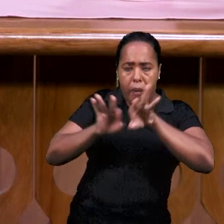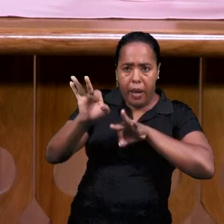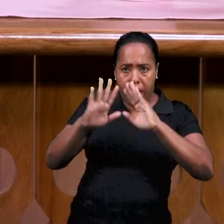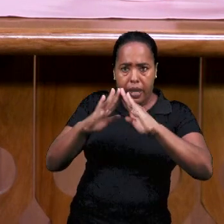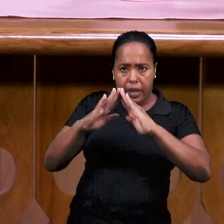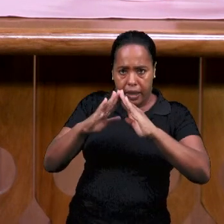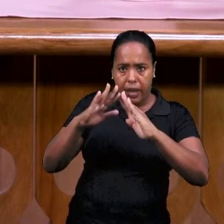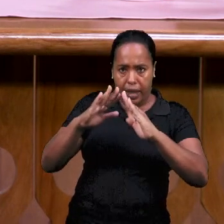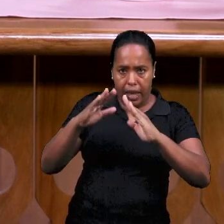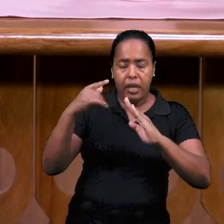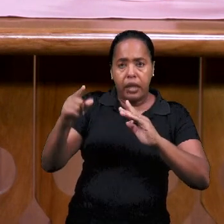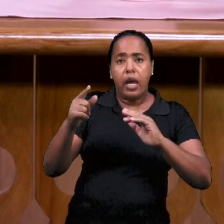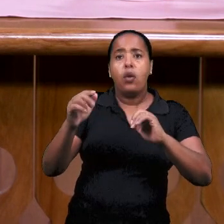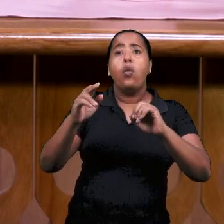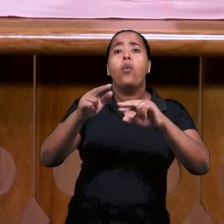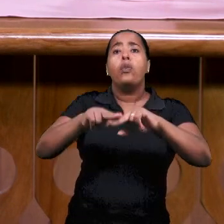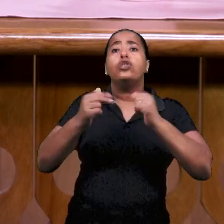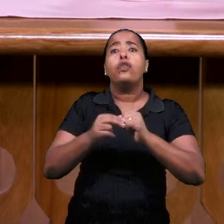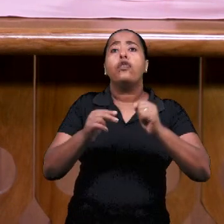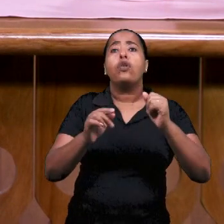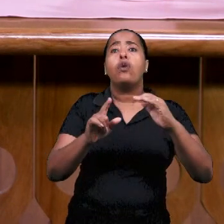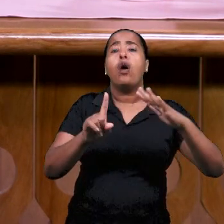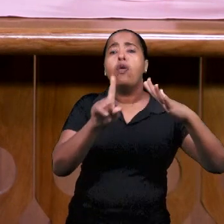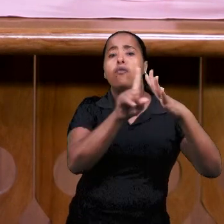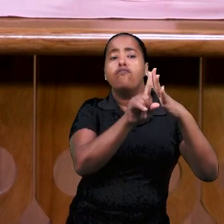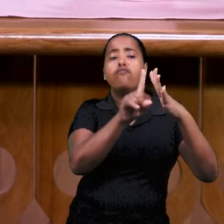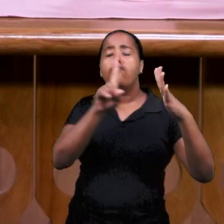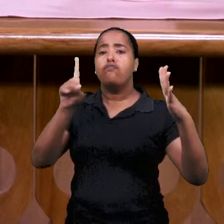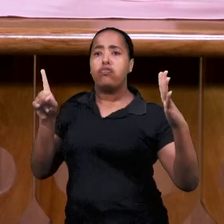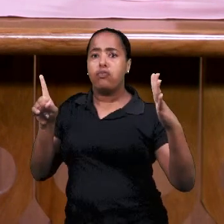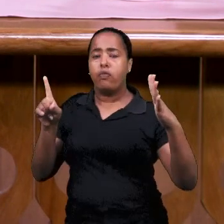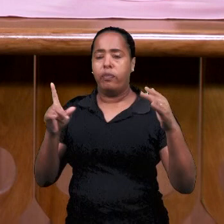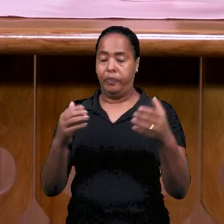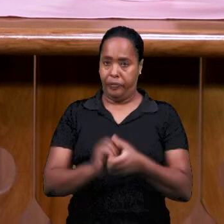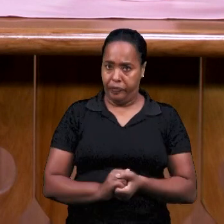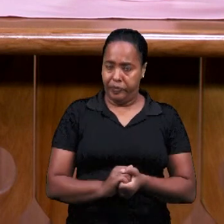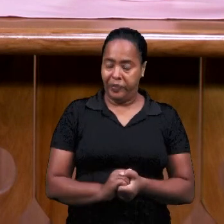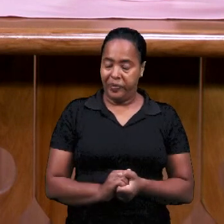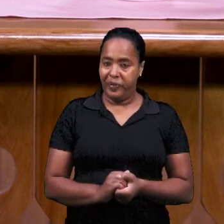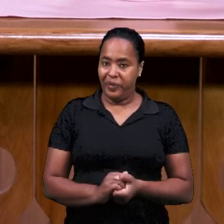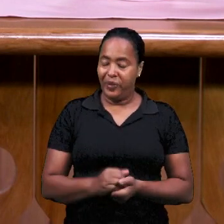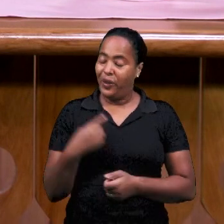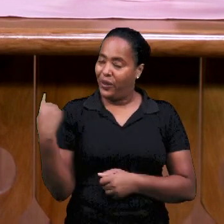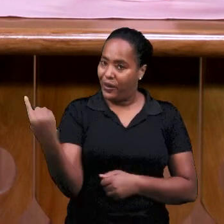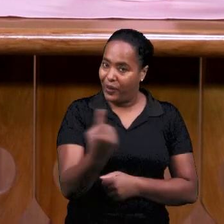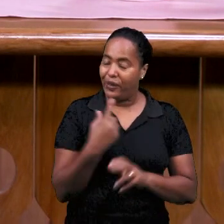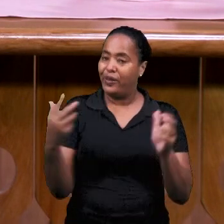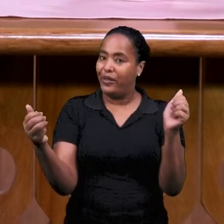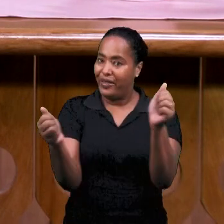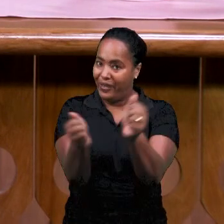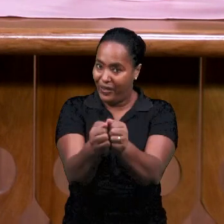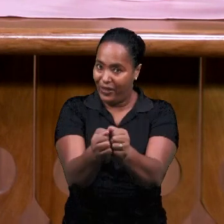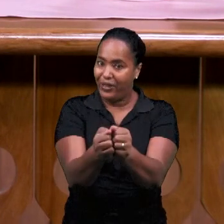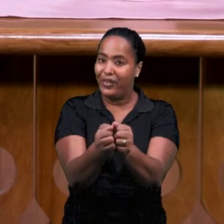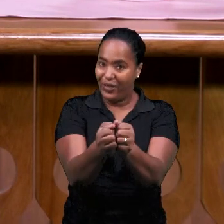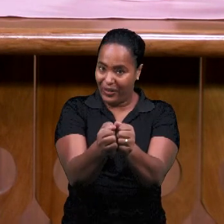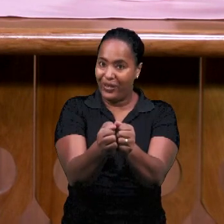provisoire dû au moment d'éloignement social. Et nous allons naturellement être